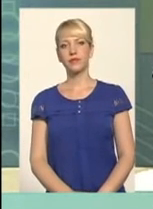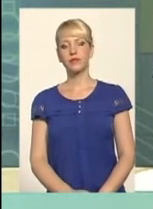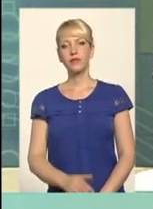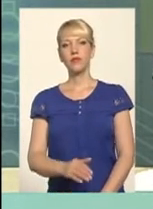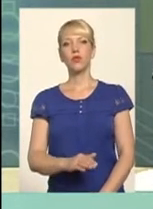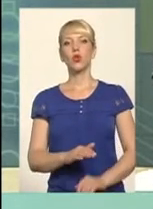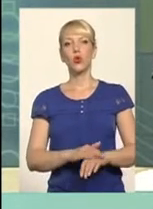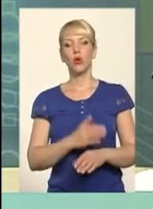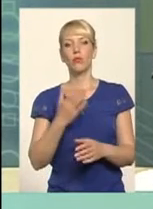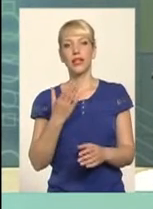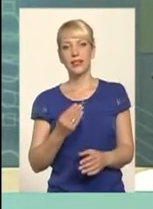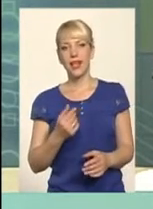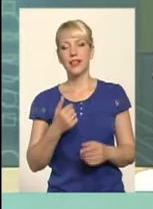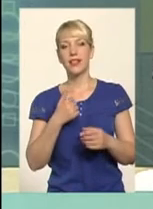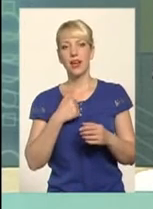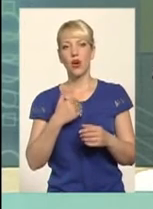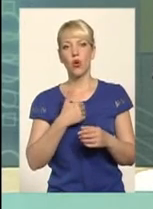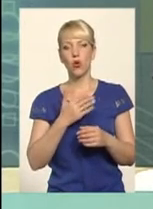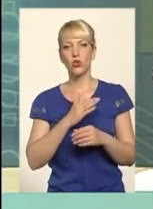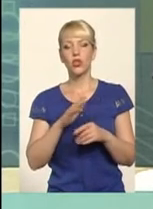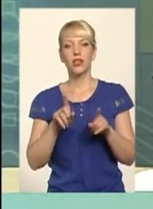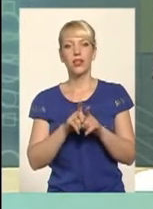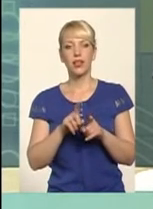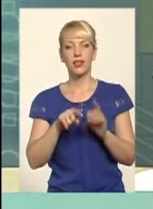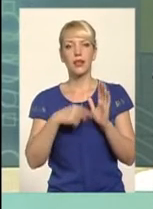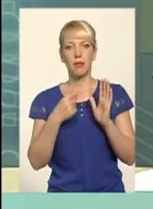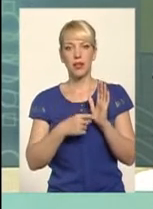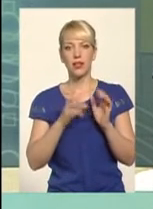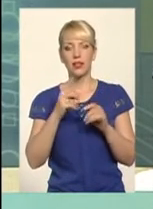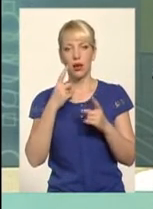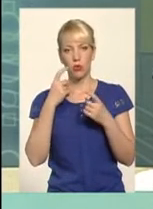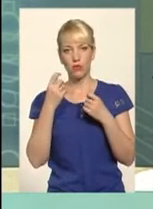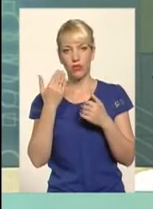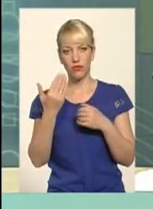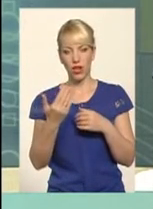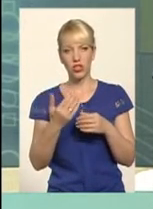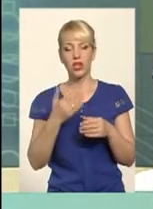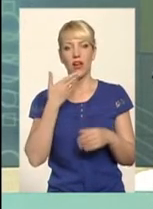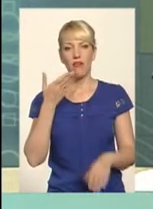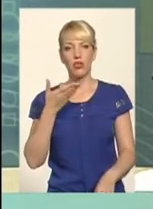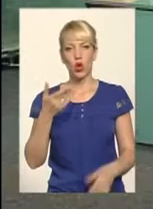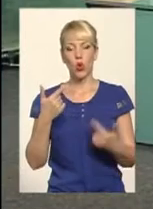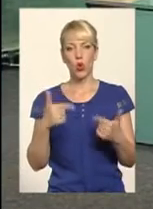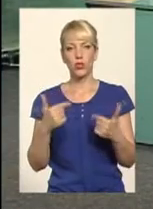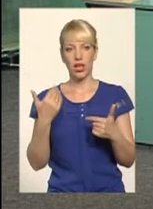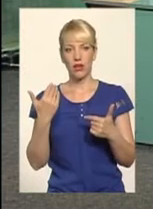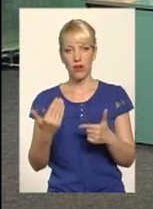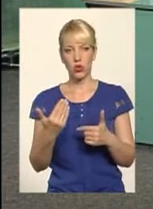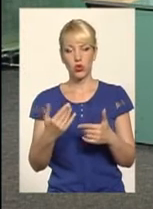Доброго дня. Доброго здоров'я. Я хочу не стільки запитання поставити, скільки проінформувати ваших виступаючих, гостей вашої